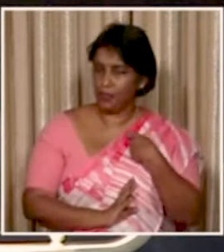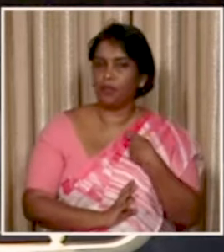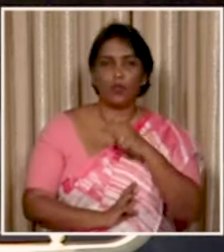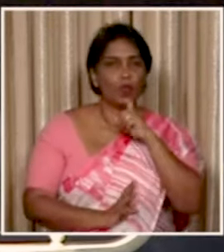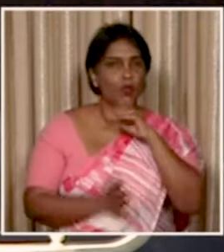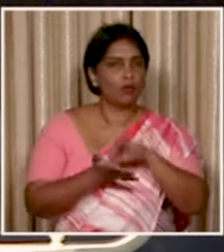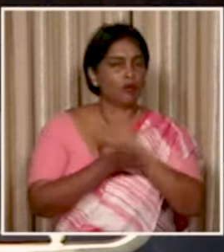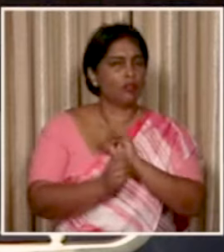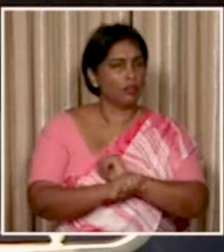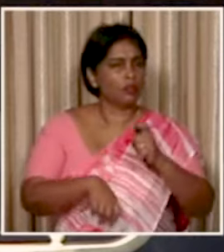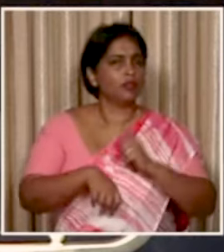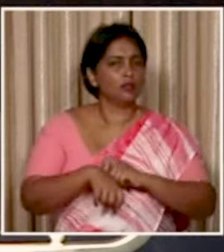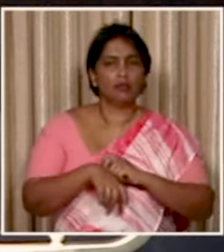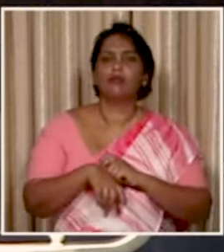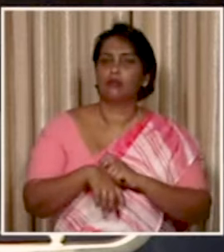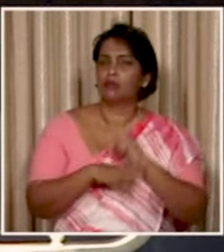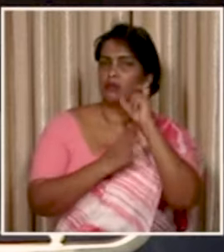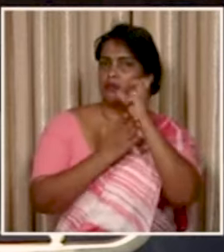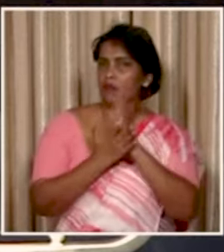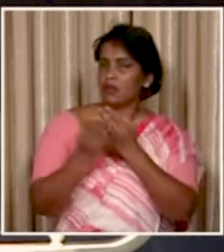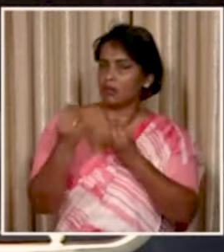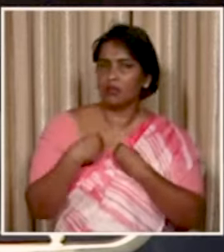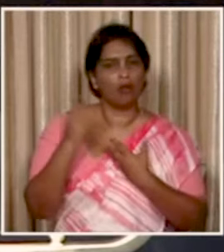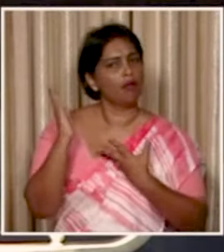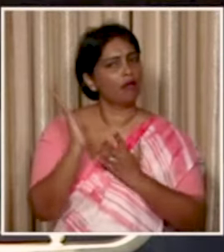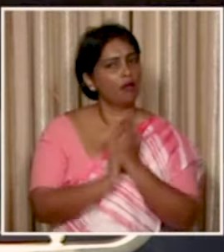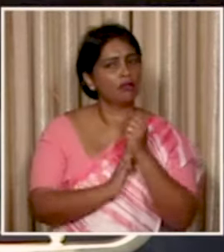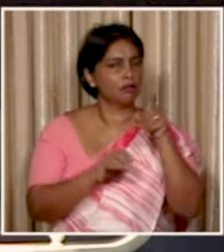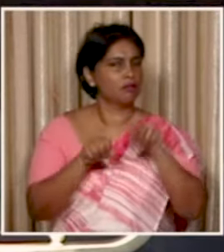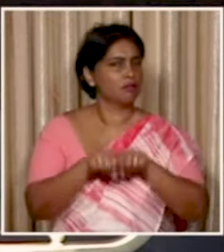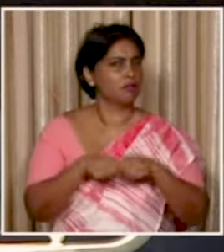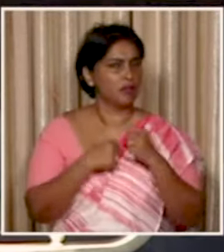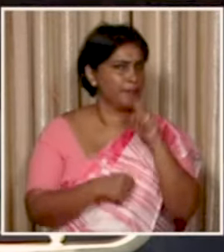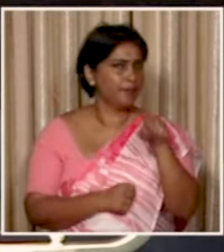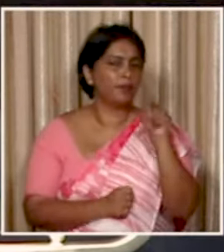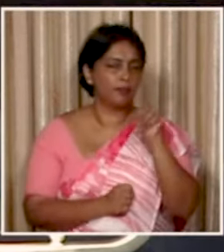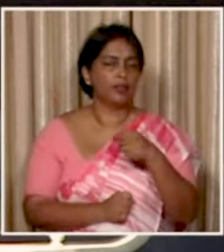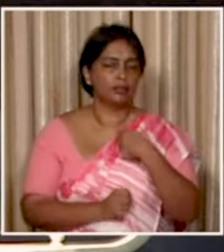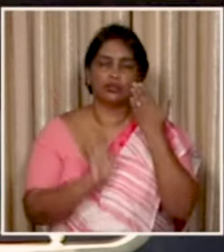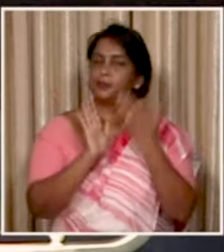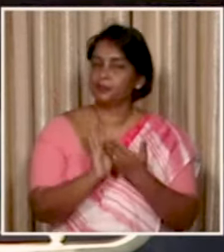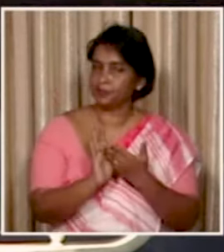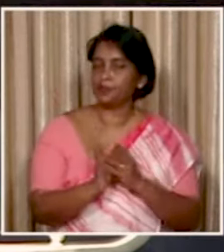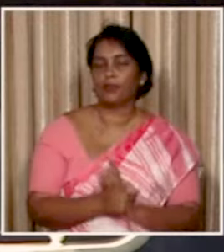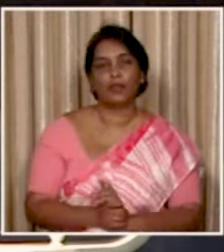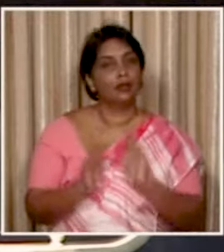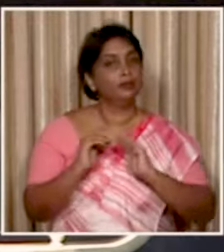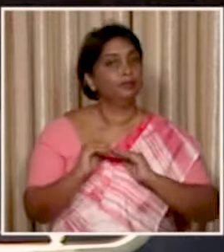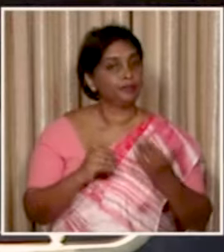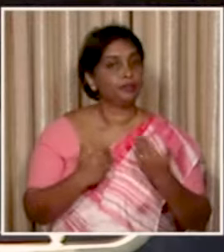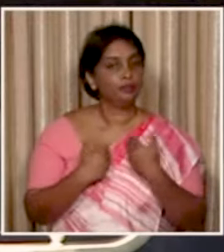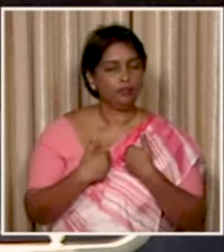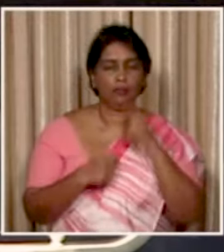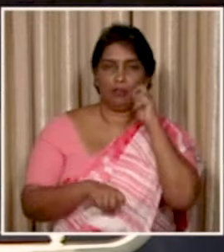மத சுதந்திரத்தினை நீங்கள் தடை செய்வது சட்டவிரோதமானது என சுட்டிக்காட்டியதுடன் நாம் ஆலயத்தை நோக்கி ஆலய நிர்வாகத்துடன் பொதுமக்களுடன் இணைந்து